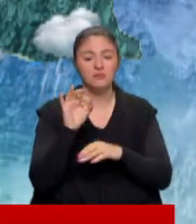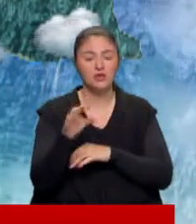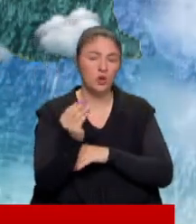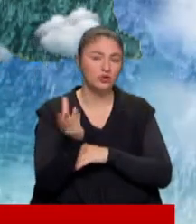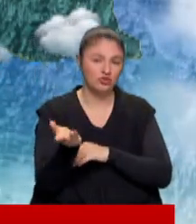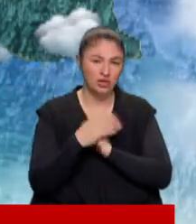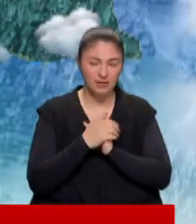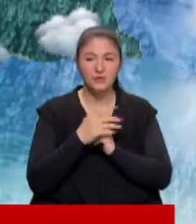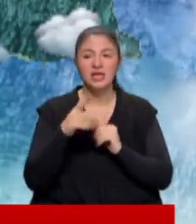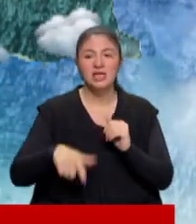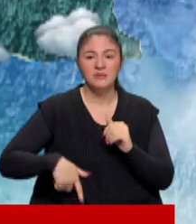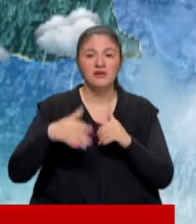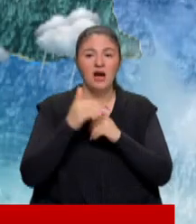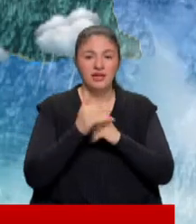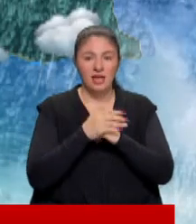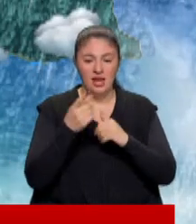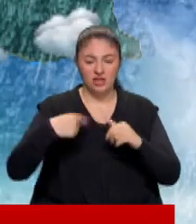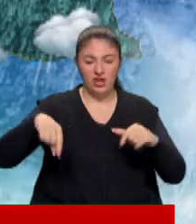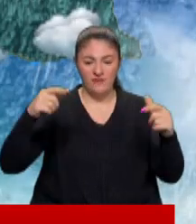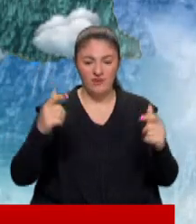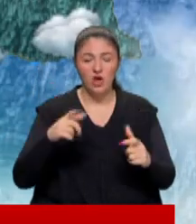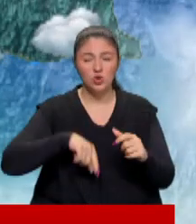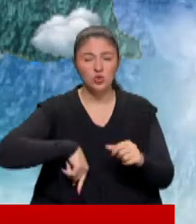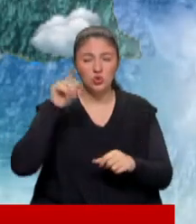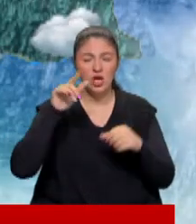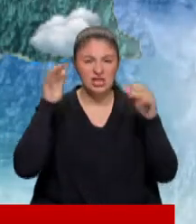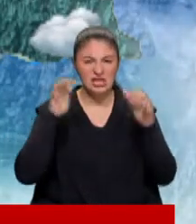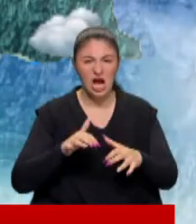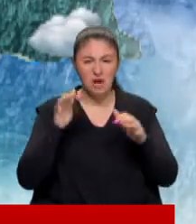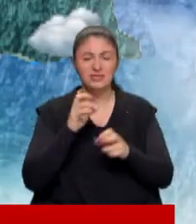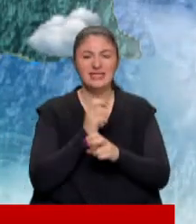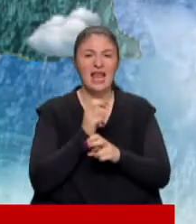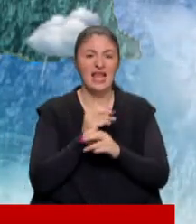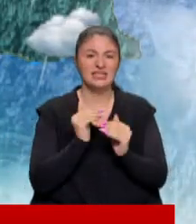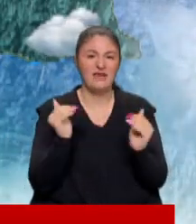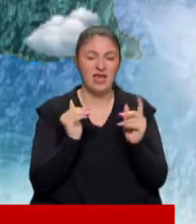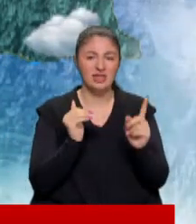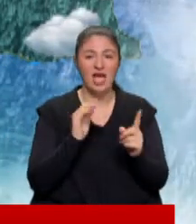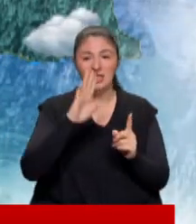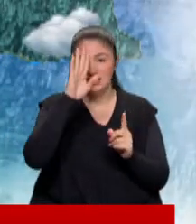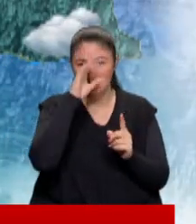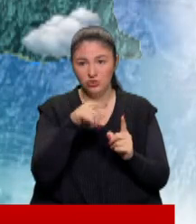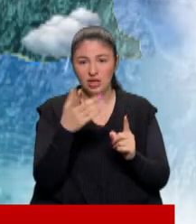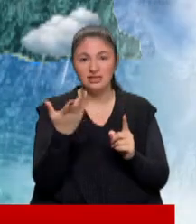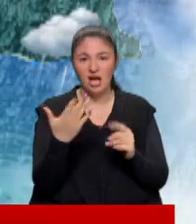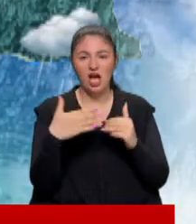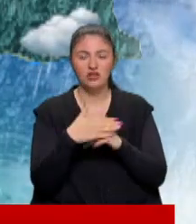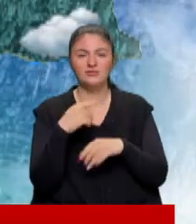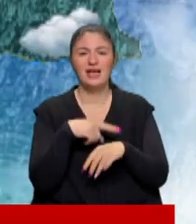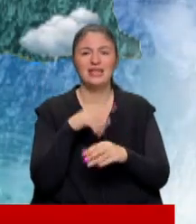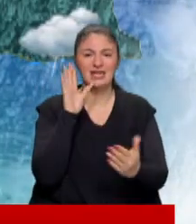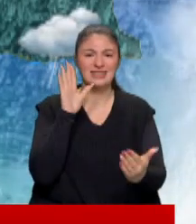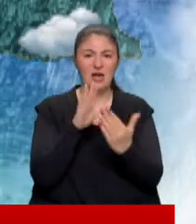ulaşmış olacak. İzmir ve Antalya çevrelerinde gün boyunca sağanaklar riskli seviyelerde. İstanbul'daysa akşam